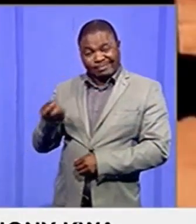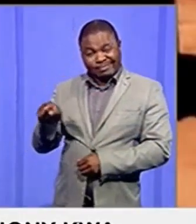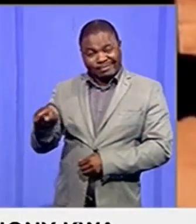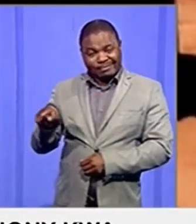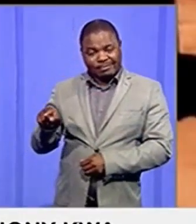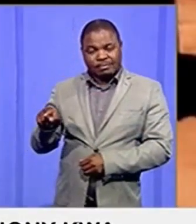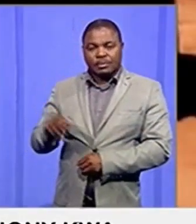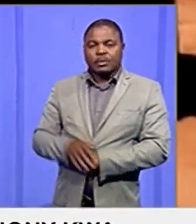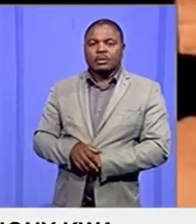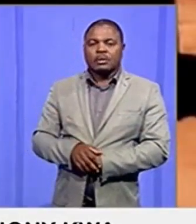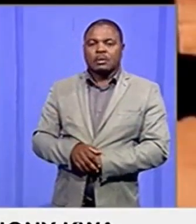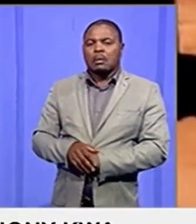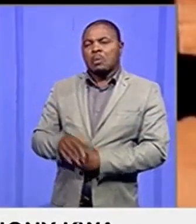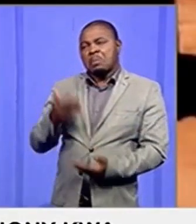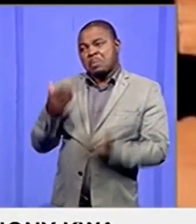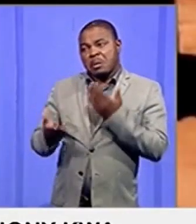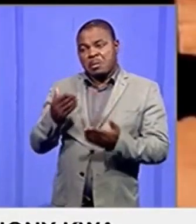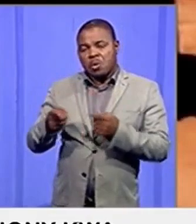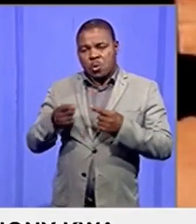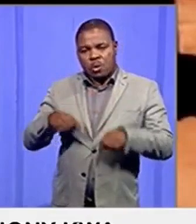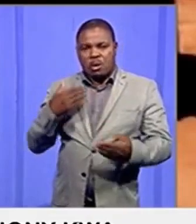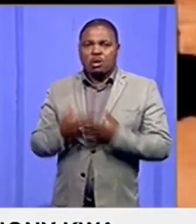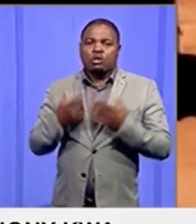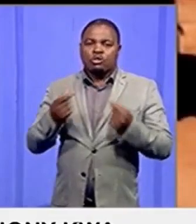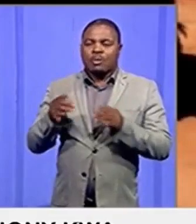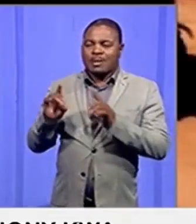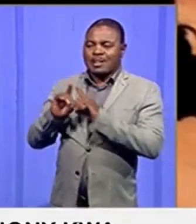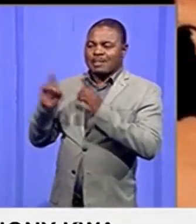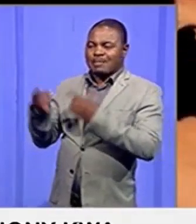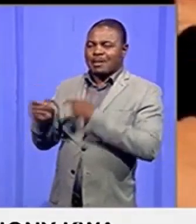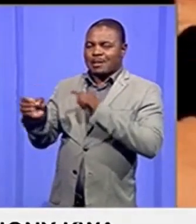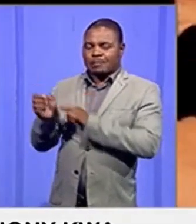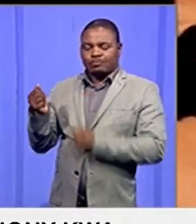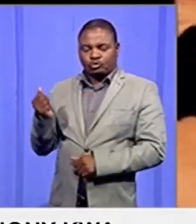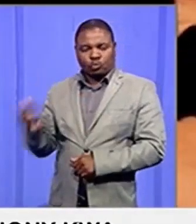re maybe re ka sua department